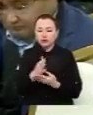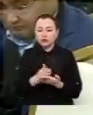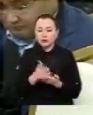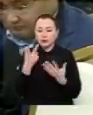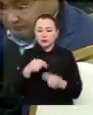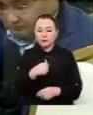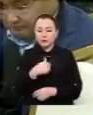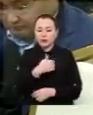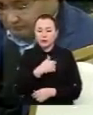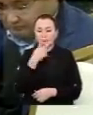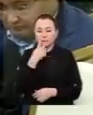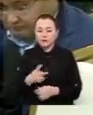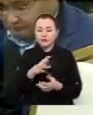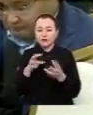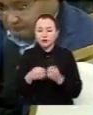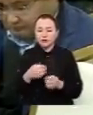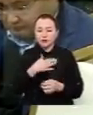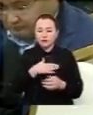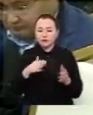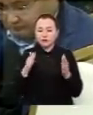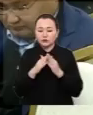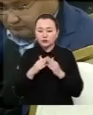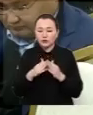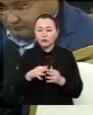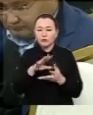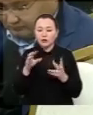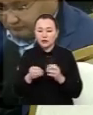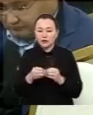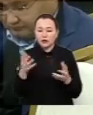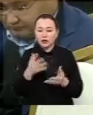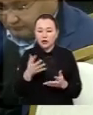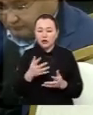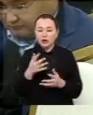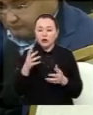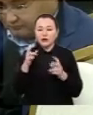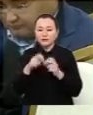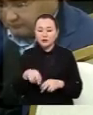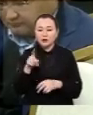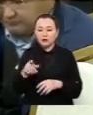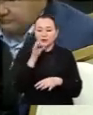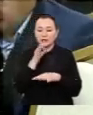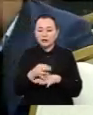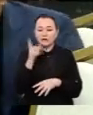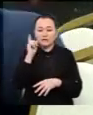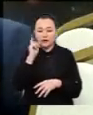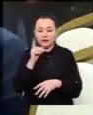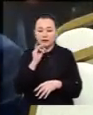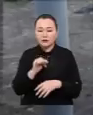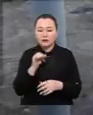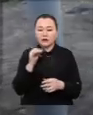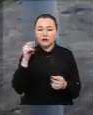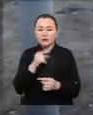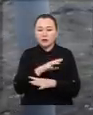Мы хотим видеть заключение нашего дома. По заключению какой экспертизы он признан ветхим и